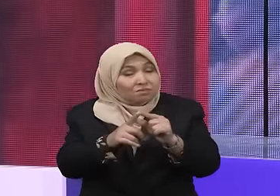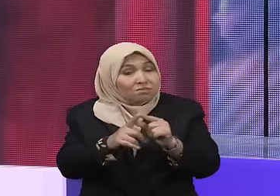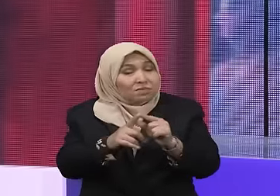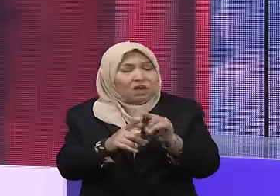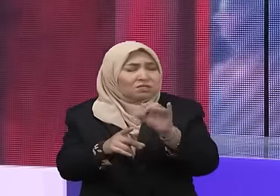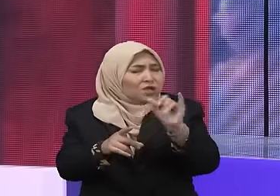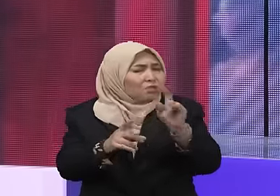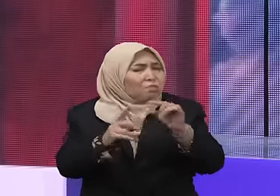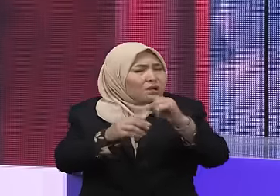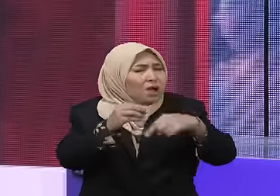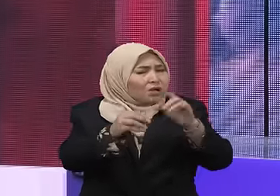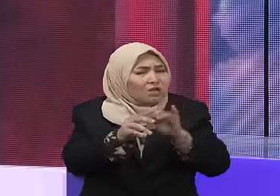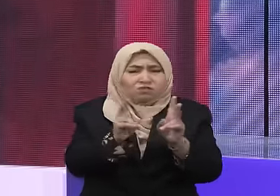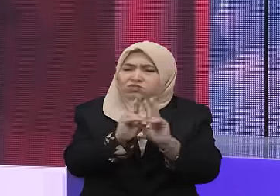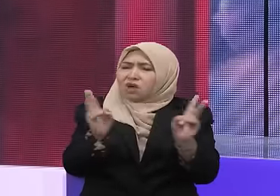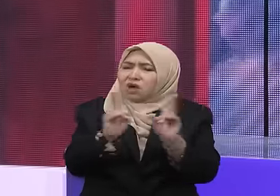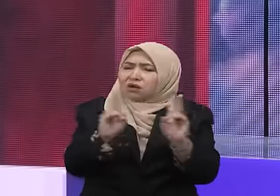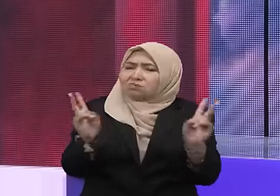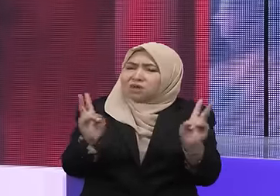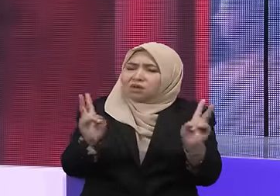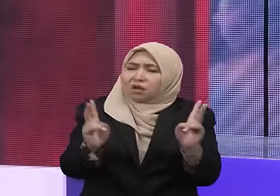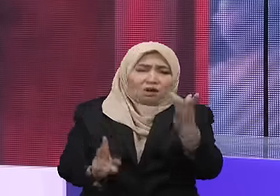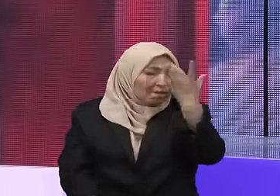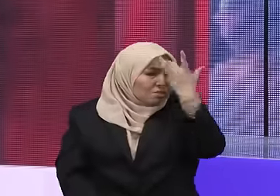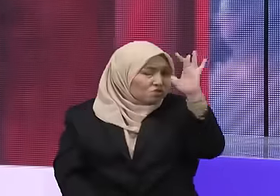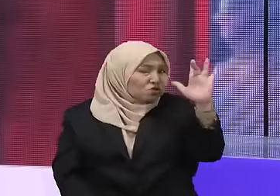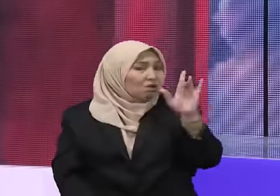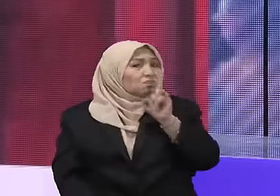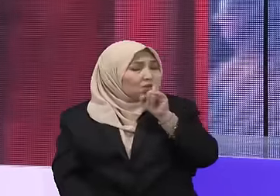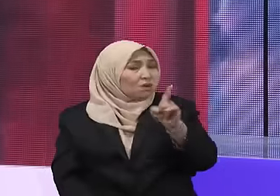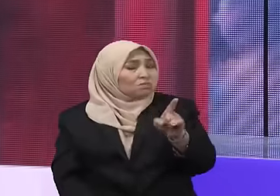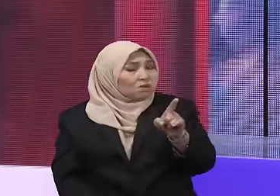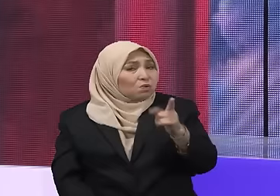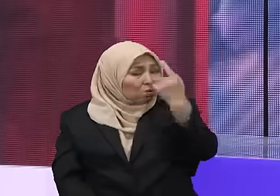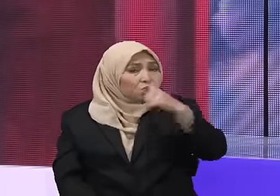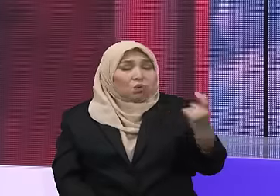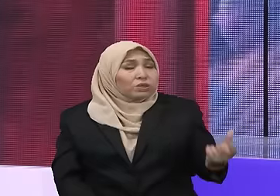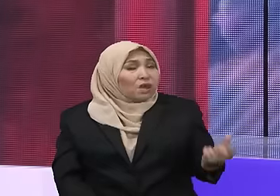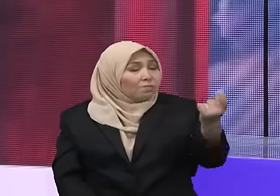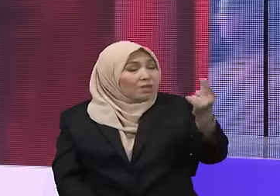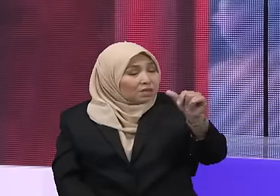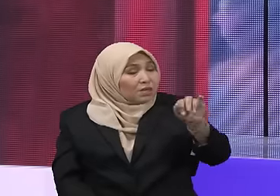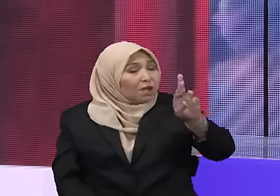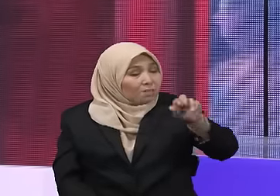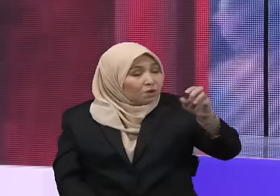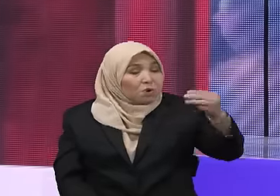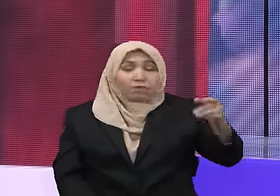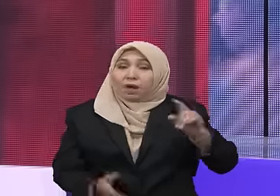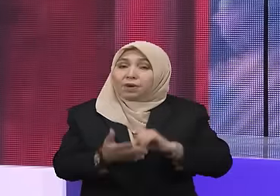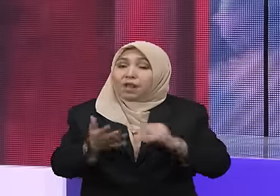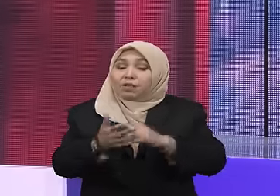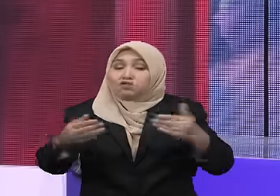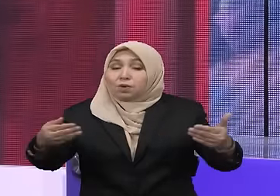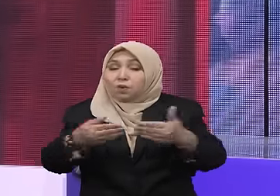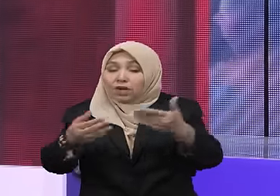perkara yang amat-amat bijak sebenarnya bagi Nabi Ibrahim. Dan apakah lagi sambungannya di